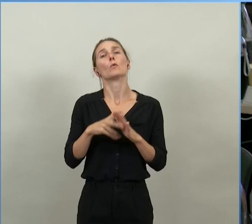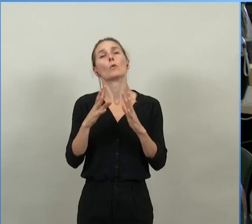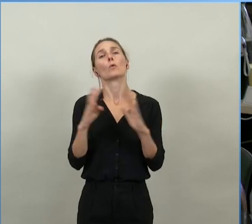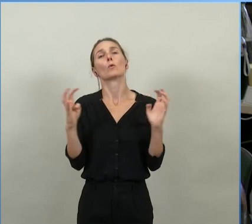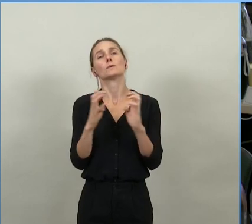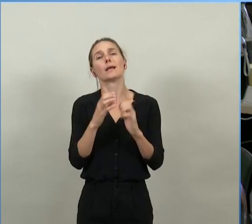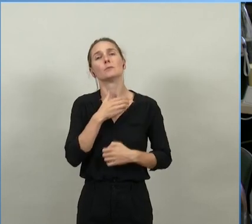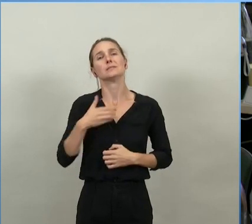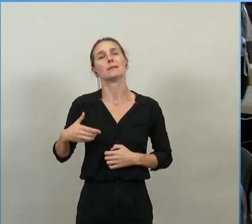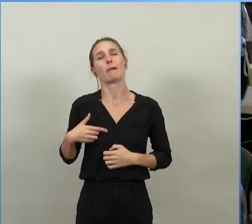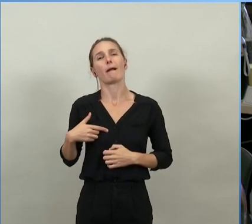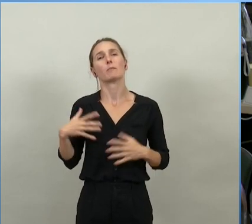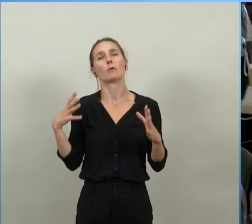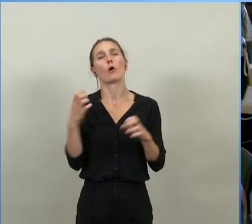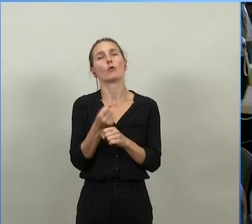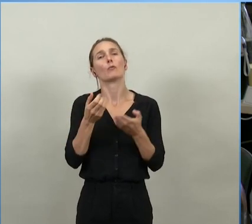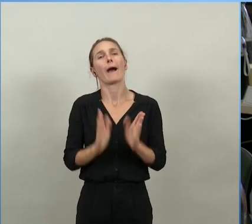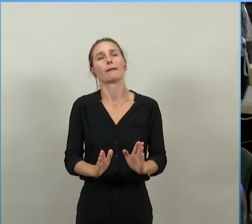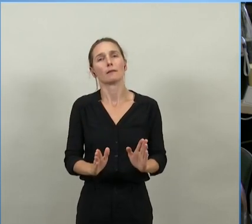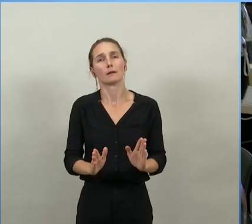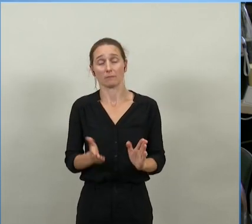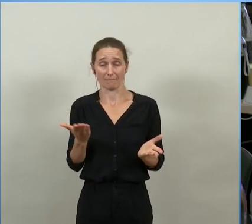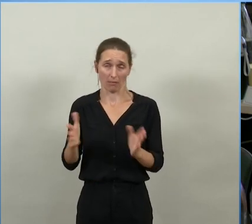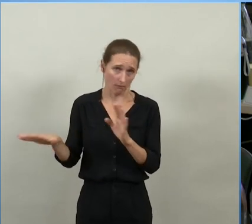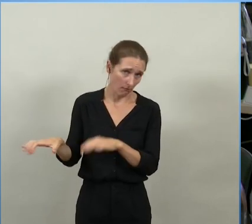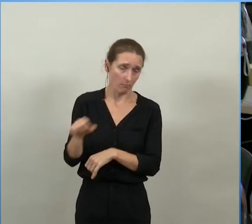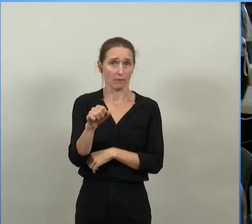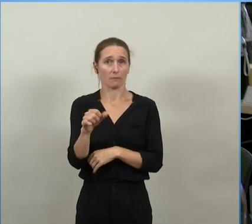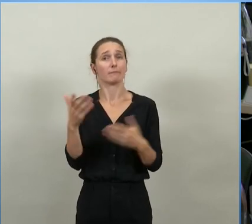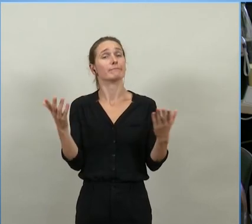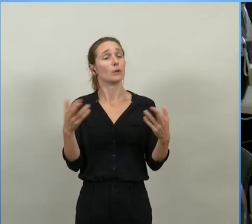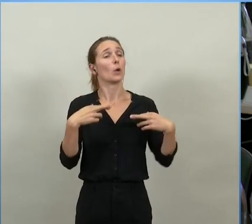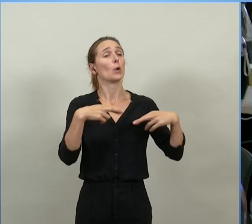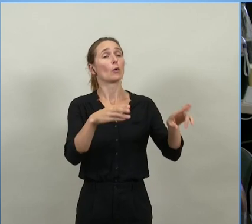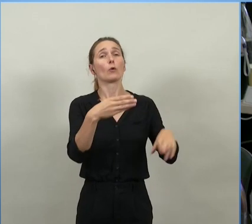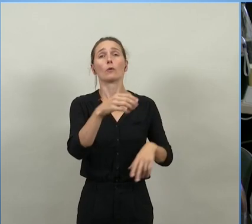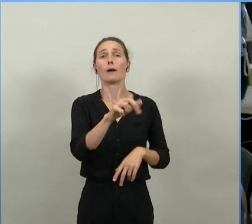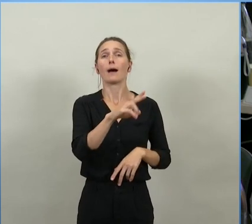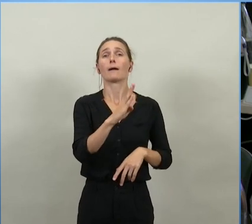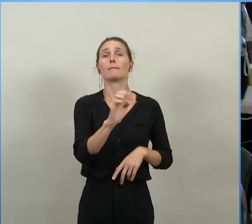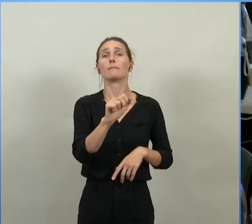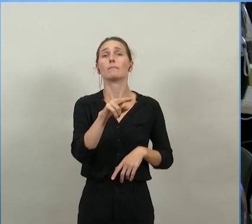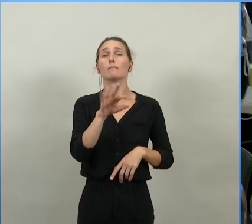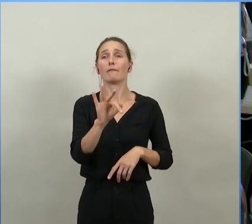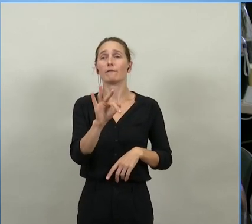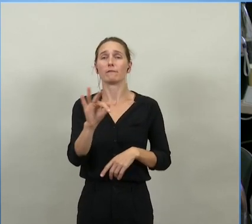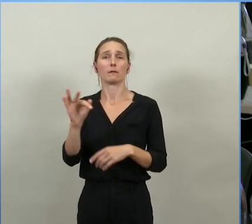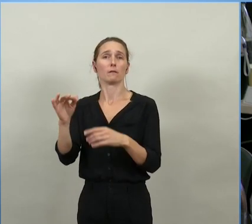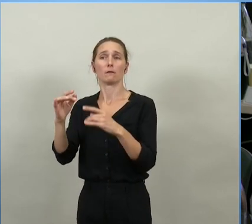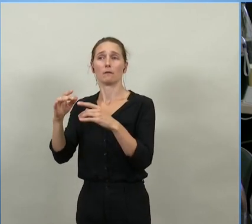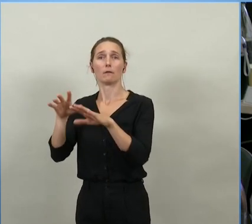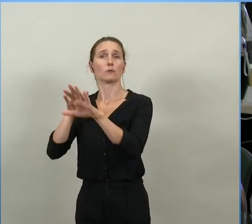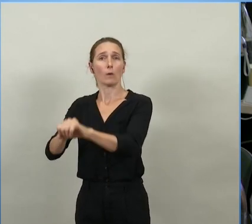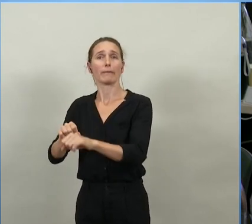propos quelle est la différence entre le squat du 30 rue marbuf et le squat de la maison Kaminski l'une ayant fait l'objet d'une